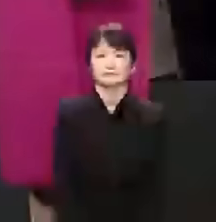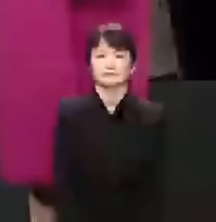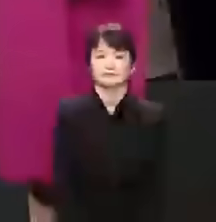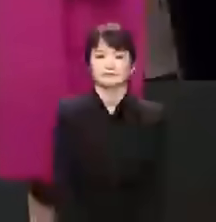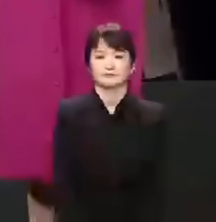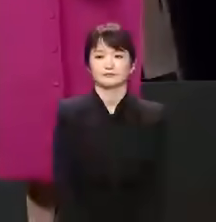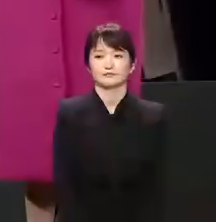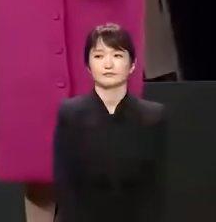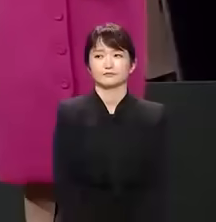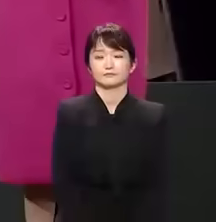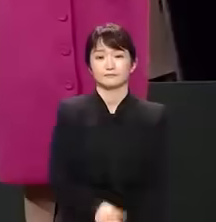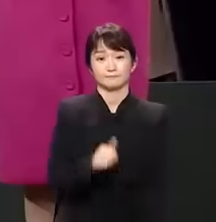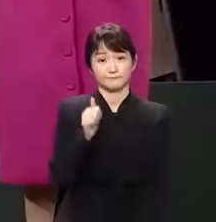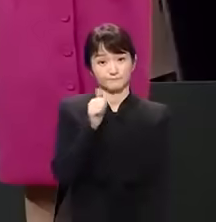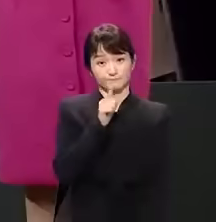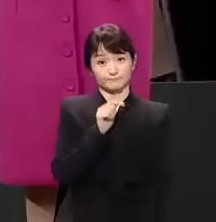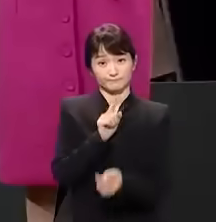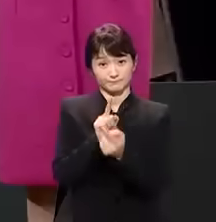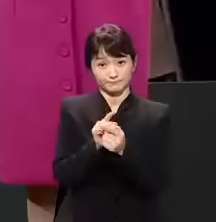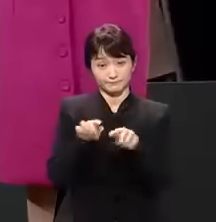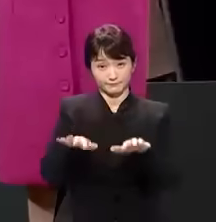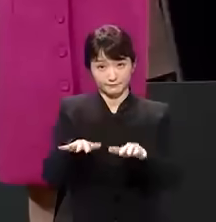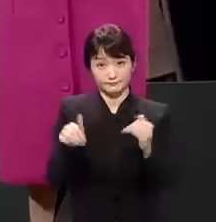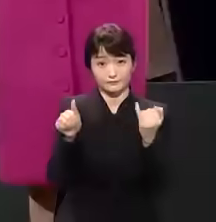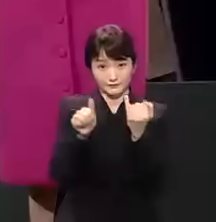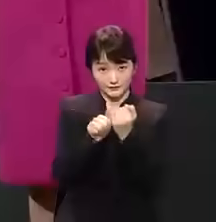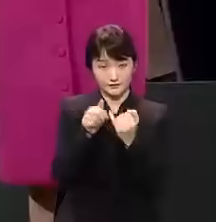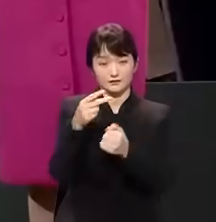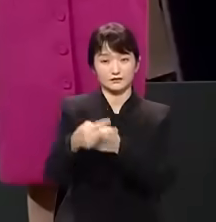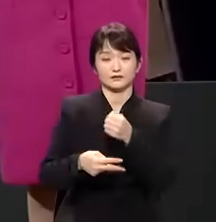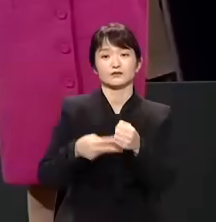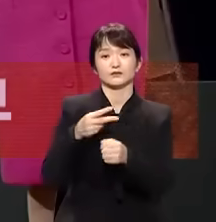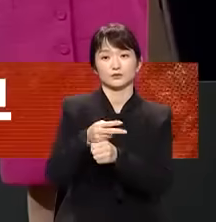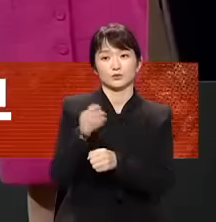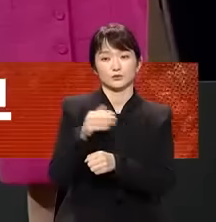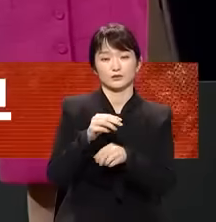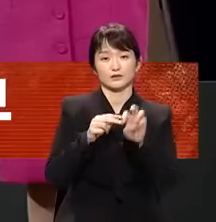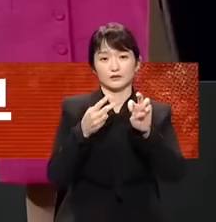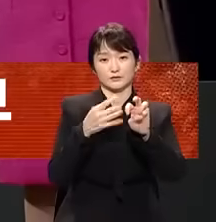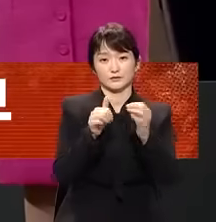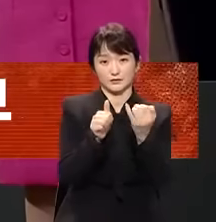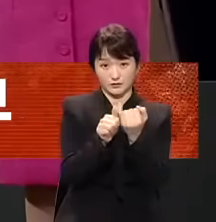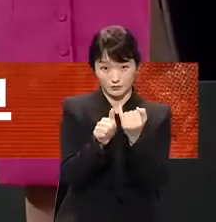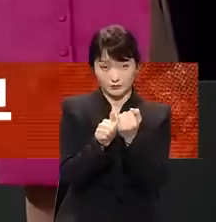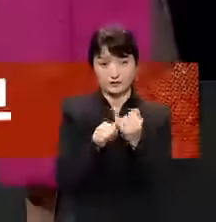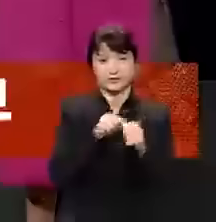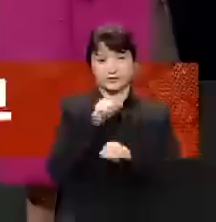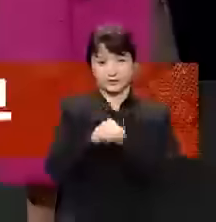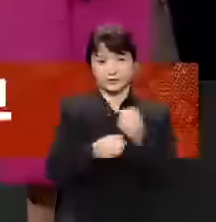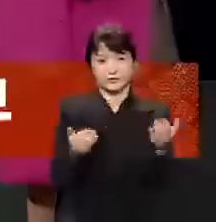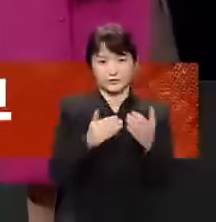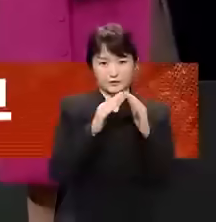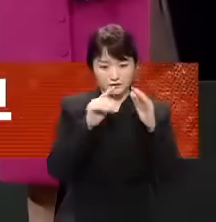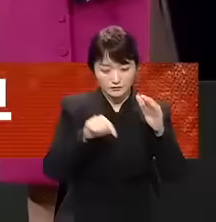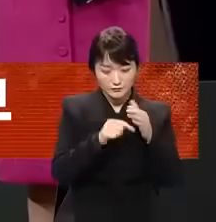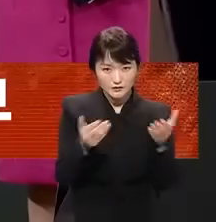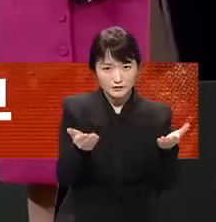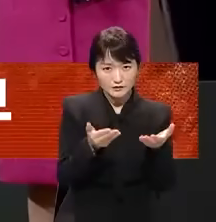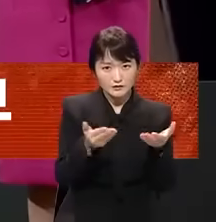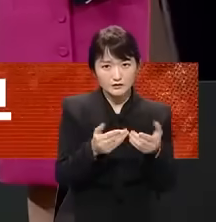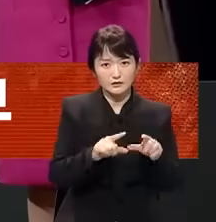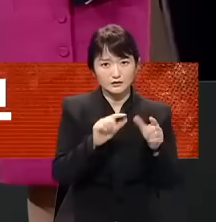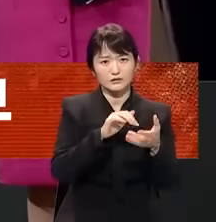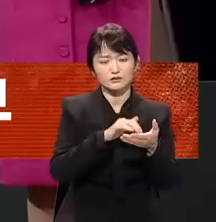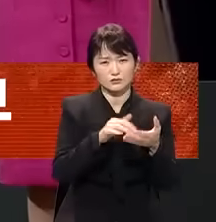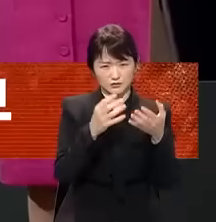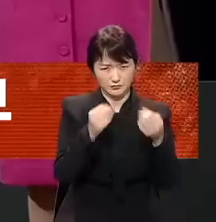이어갑니다 소개팅으로 만나 이제막 결혼 2년 차에 접어든 30 부부 프리랜서로 재택 근무하는 날이 많은 남편